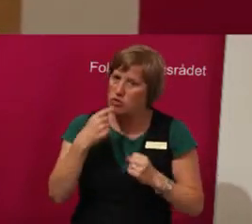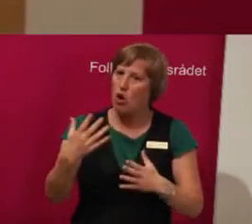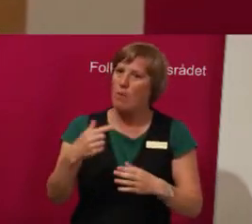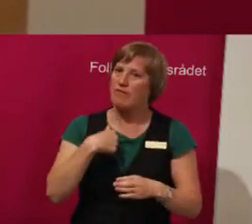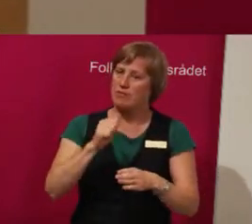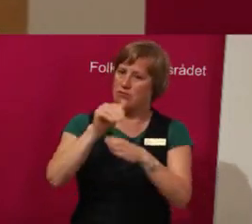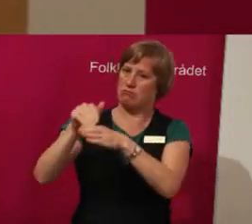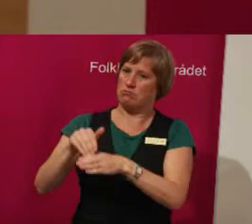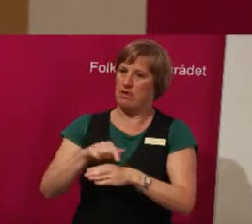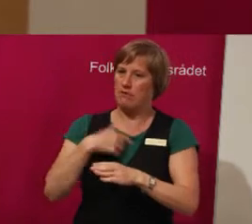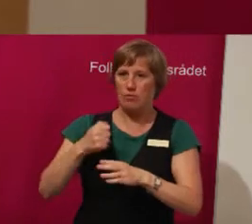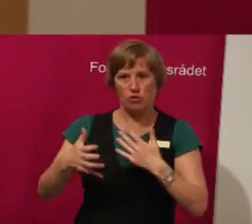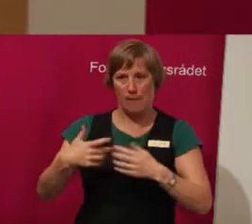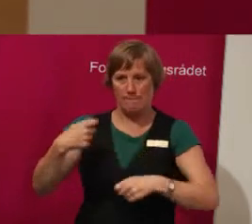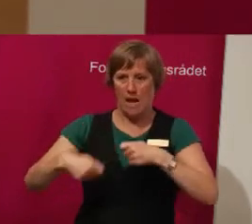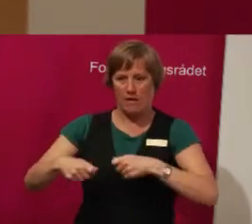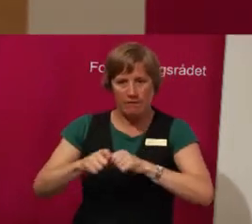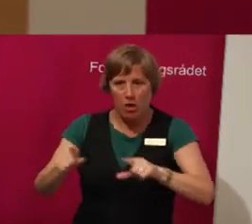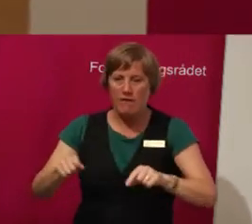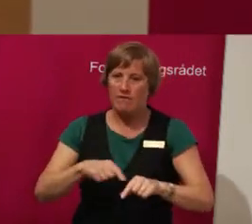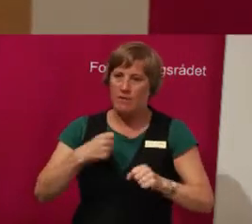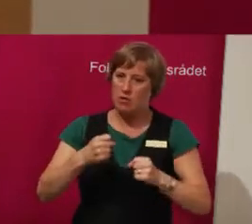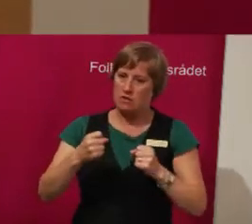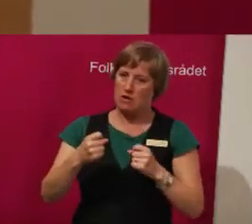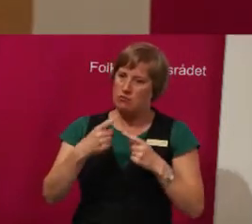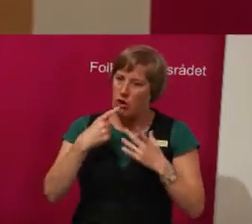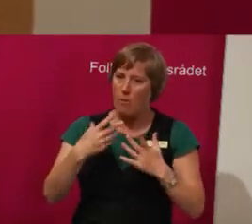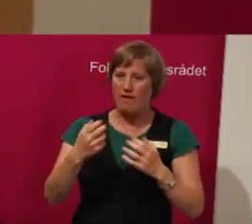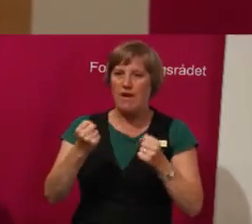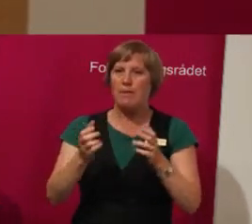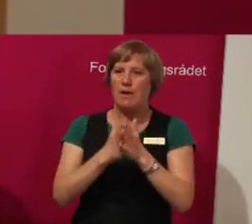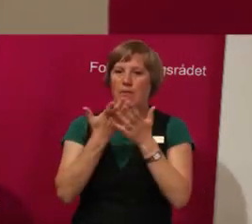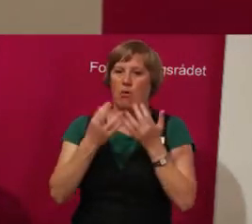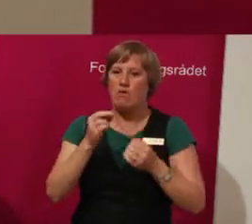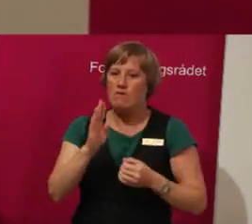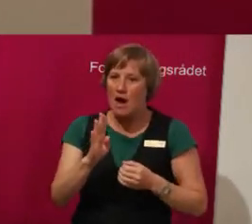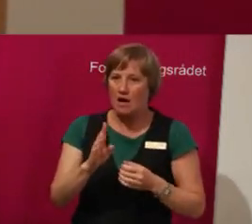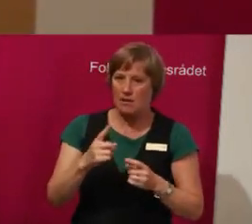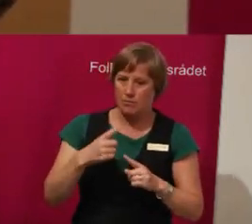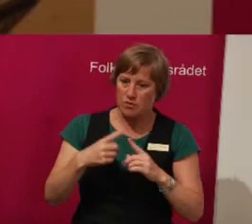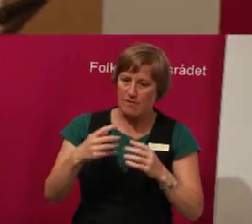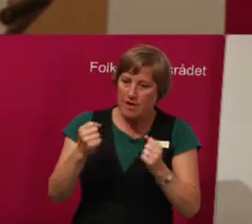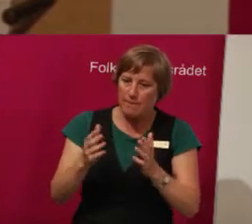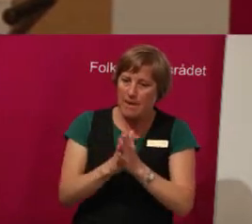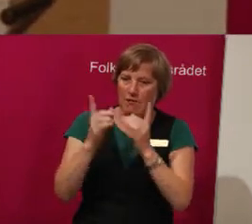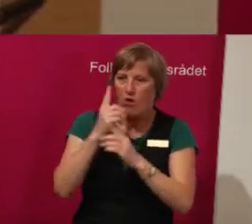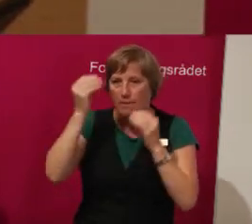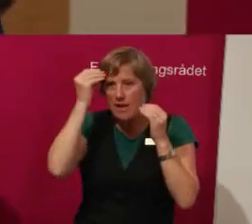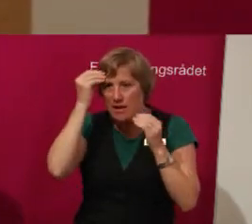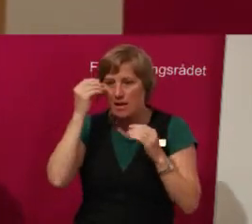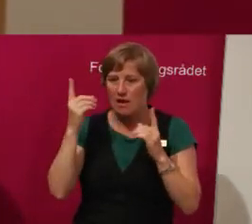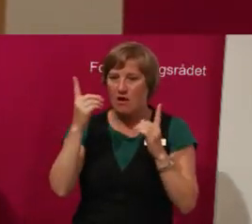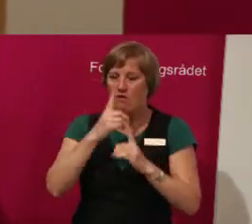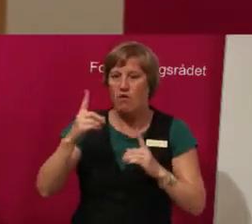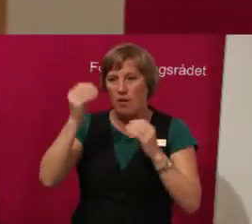Vi måste marknadsföra oss och beskriva vikten och mångfalden och omfattningen av folkbildningen. Från Folkbildningsrådets